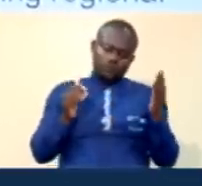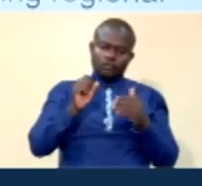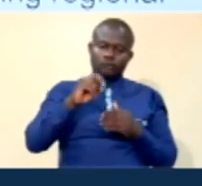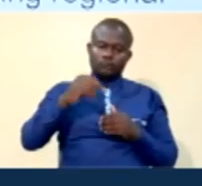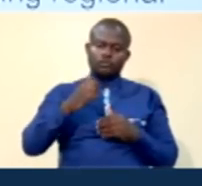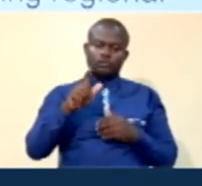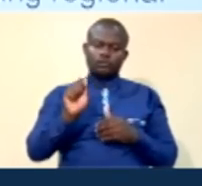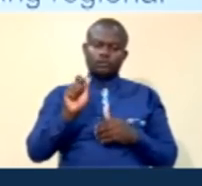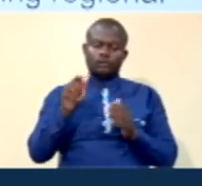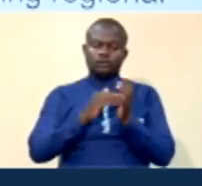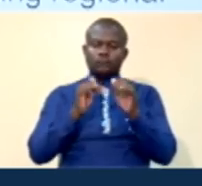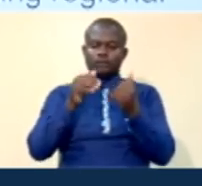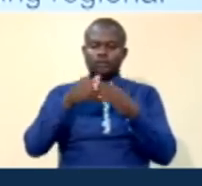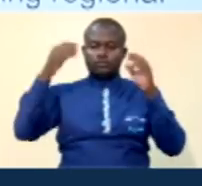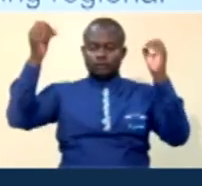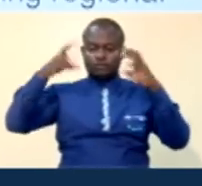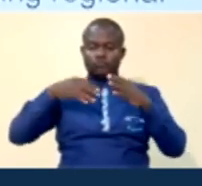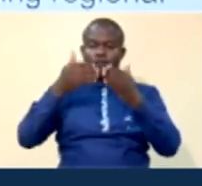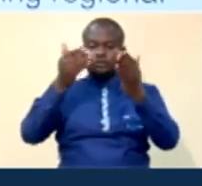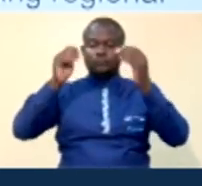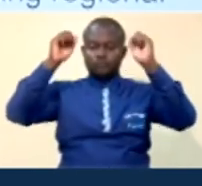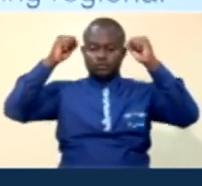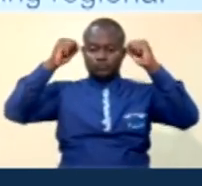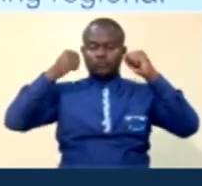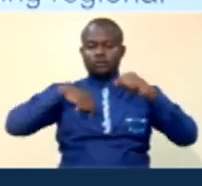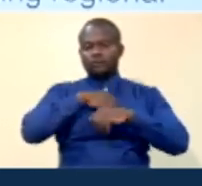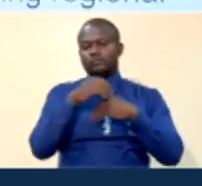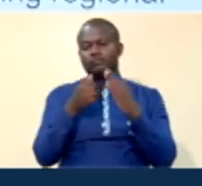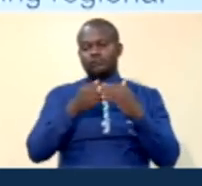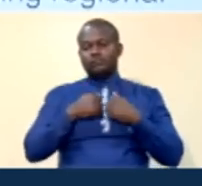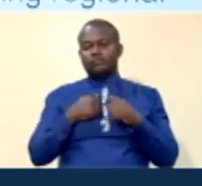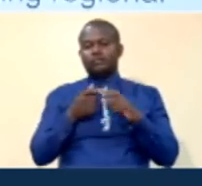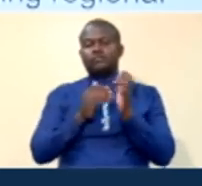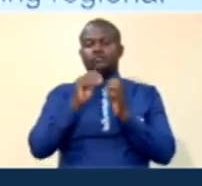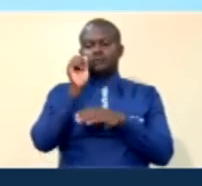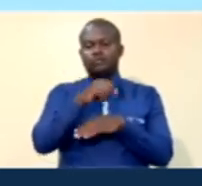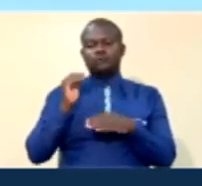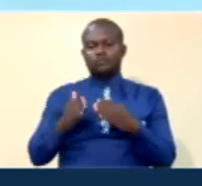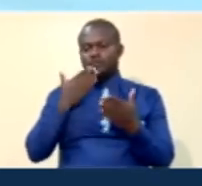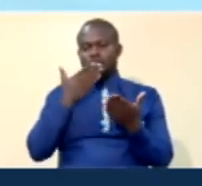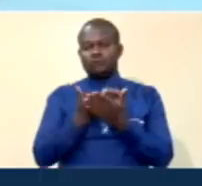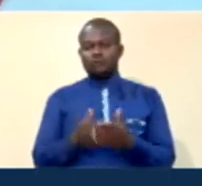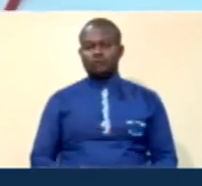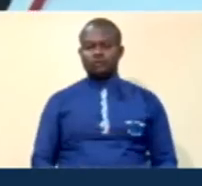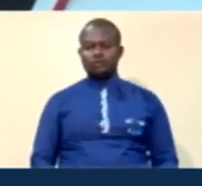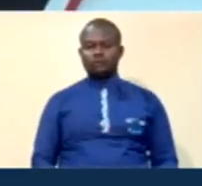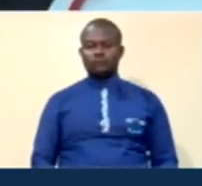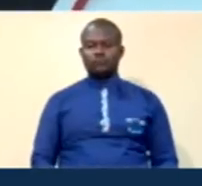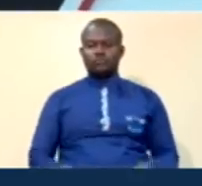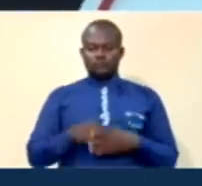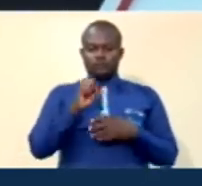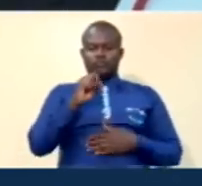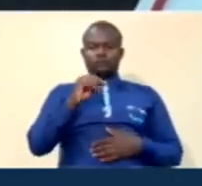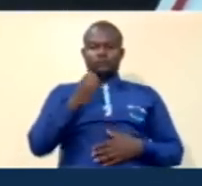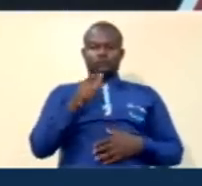Senegal tukazanakinira i Kigali imbere y'abafana bacu imbere y'abanyarwanda ndetse tukarushaho no kwitwara neza. Uretse muri Senegal